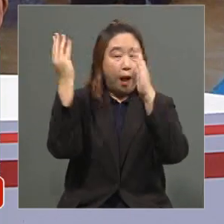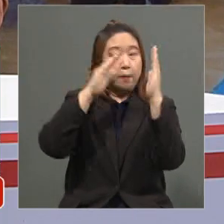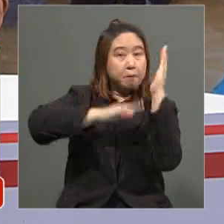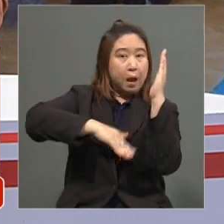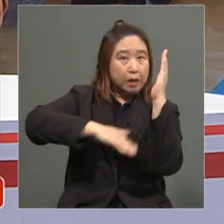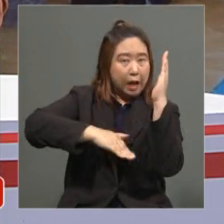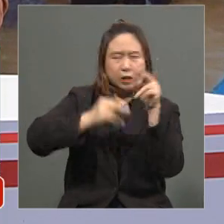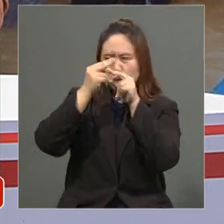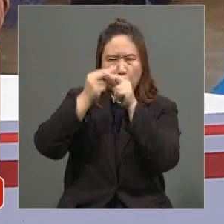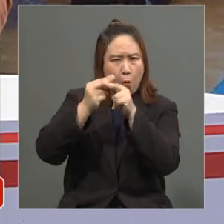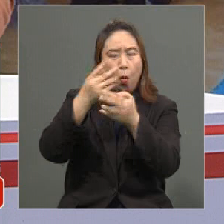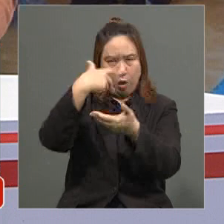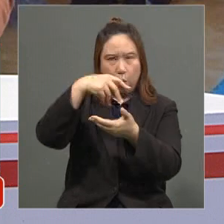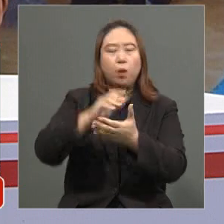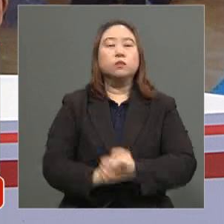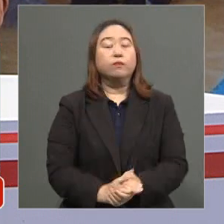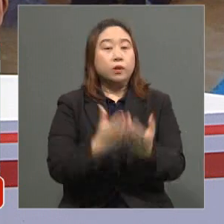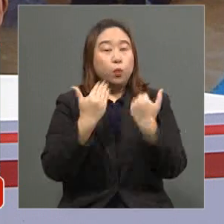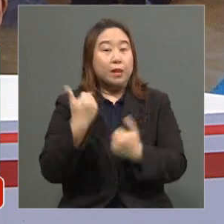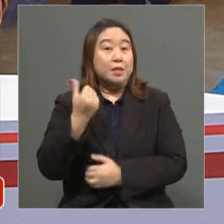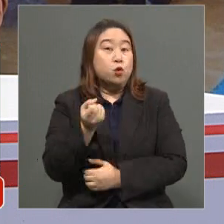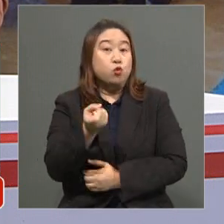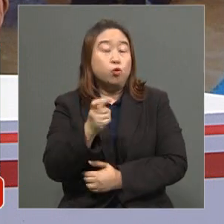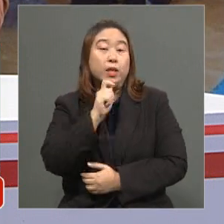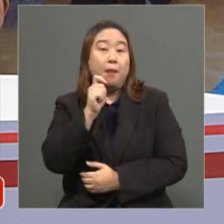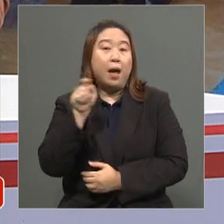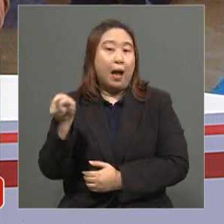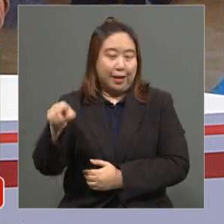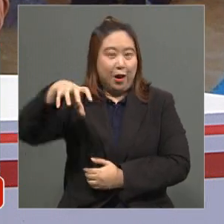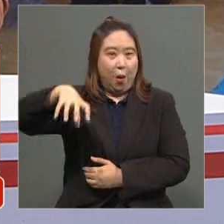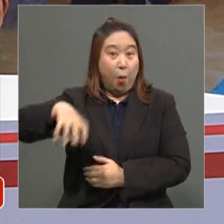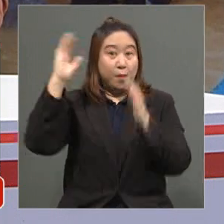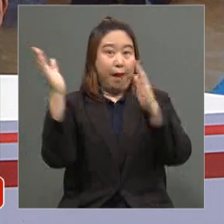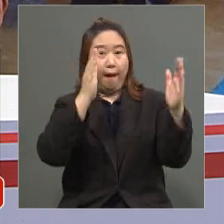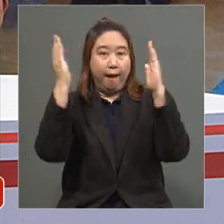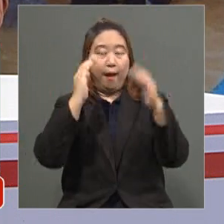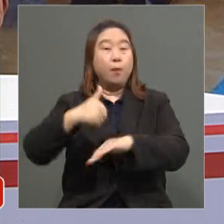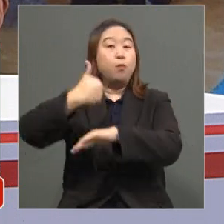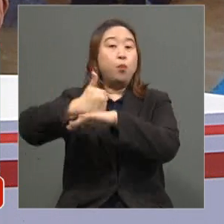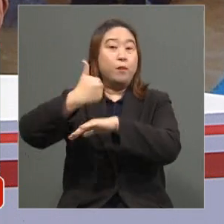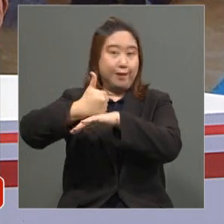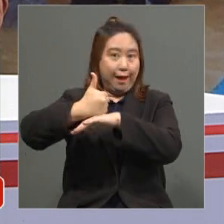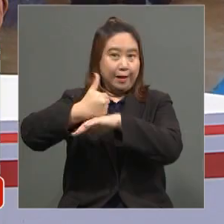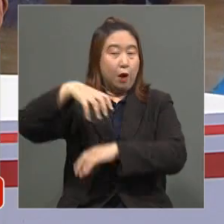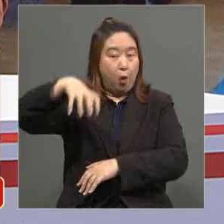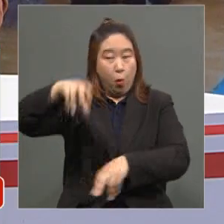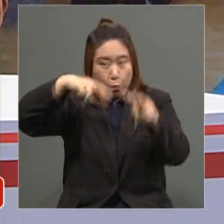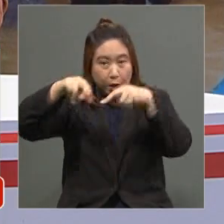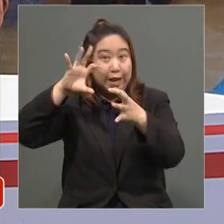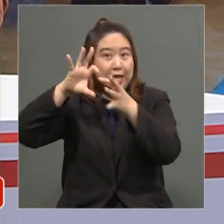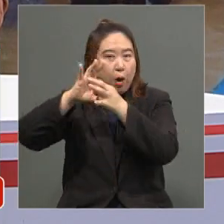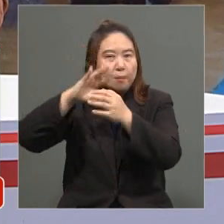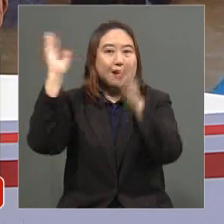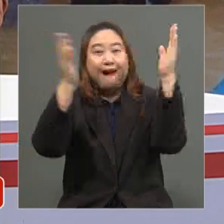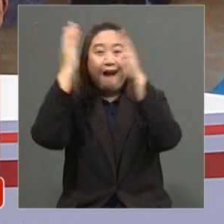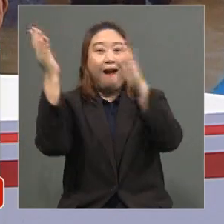ไปการเฉพาะกัด้วย heวัี้เรามีสดมาจากปมอุตูนิยวิทยา ได้รบเกีจากผู้อำหนยากนกองพยกรนอกากาศกรมอุตู